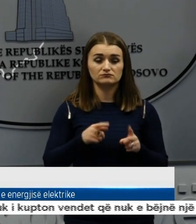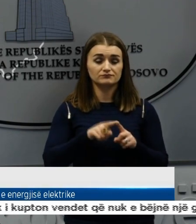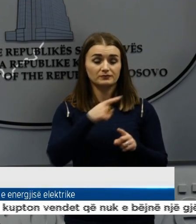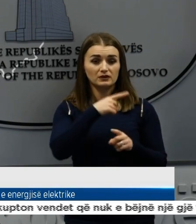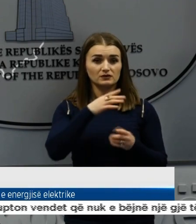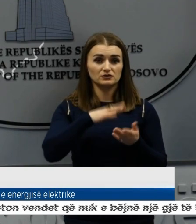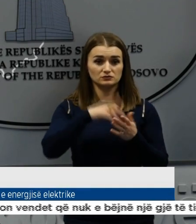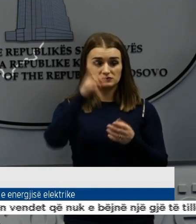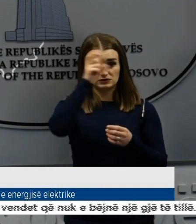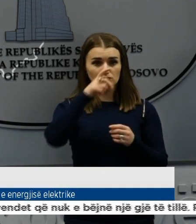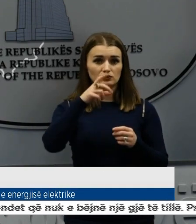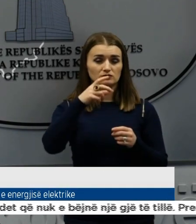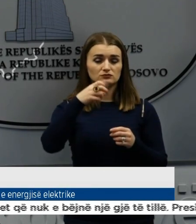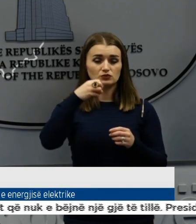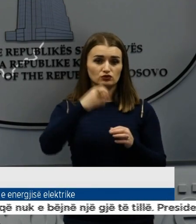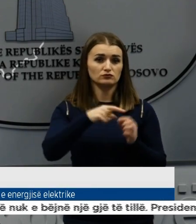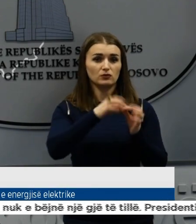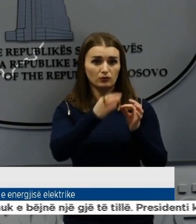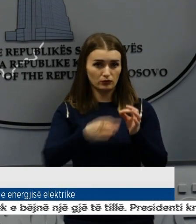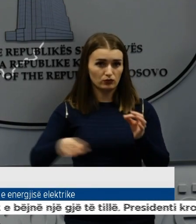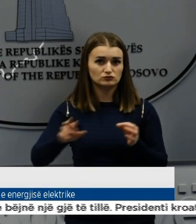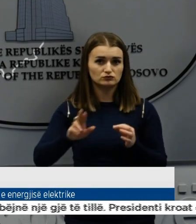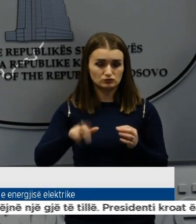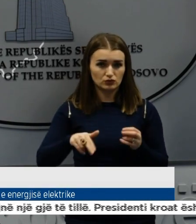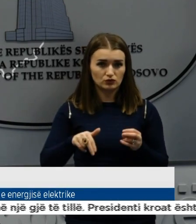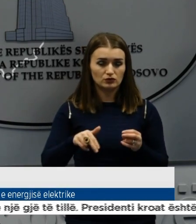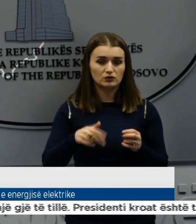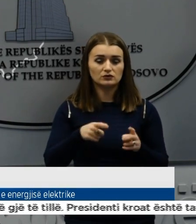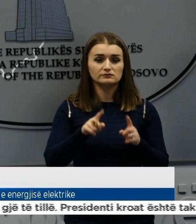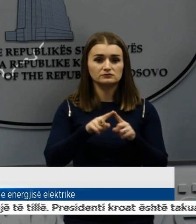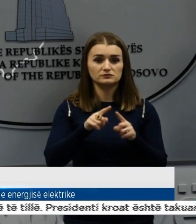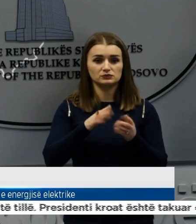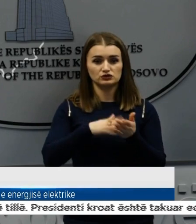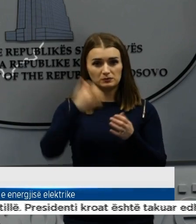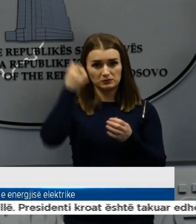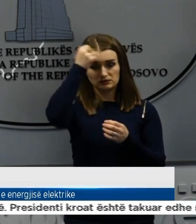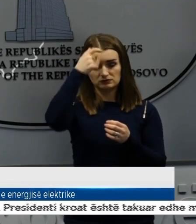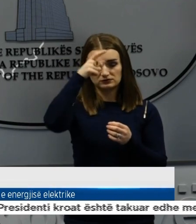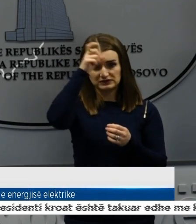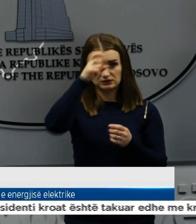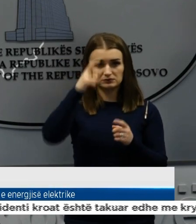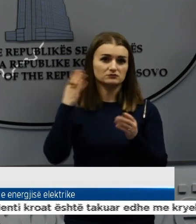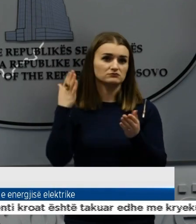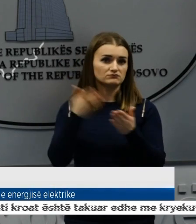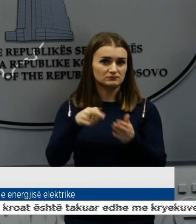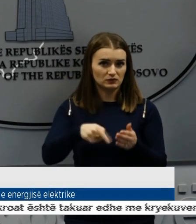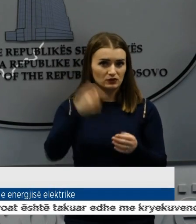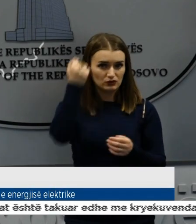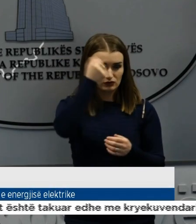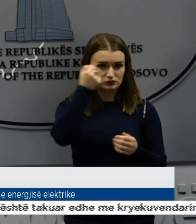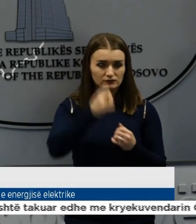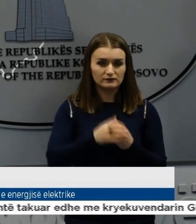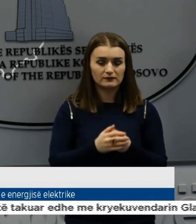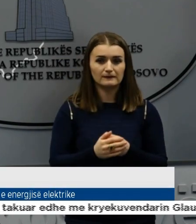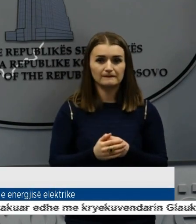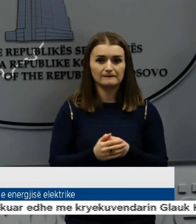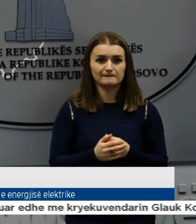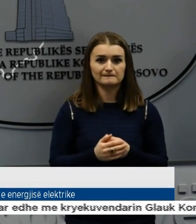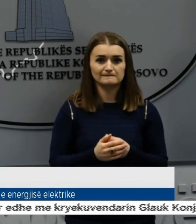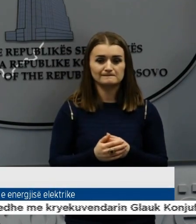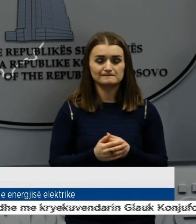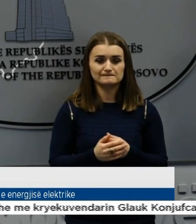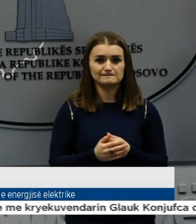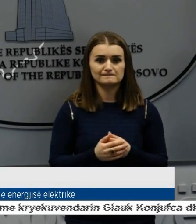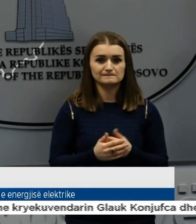kostot e transmisionit prej Serbisë direkt në Kosovë, kur kalon energjia këndej, ne duhet të kaloj në për